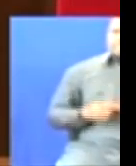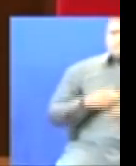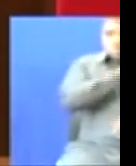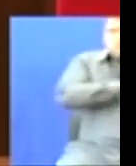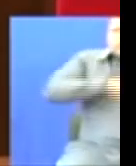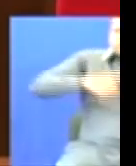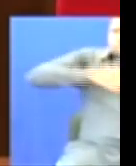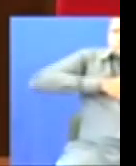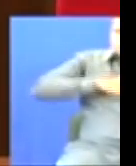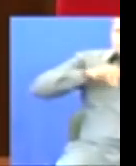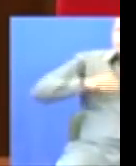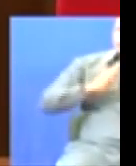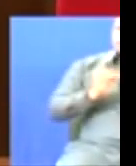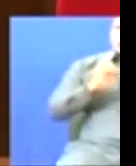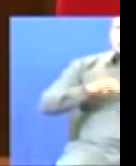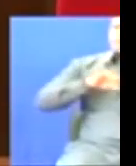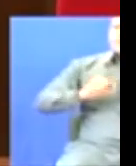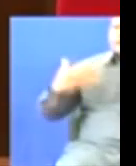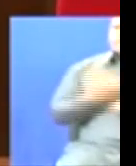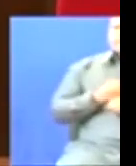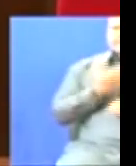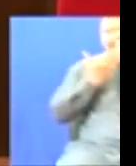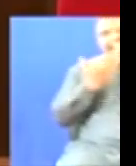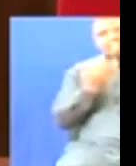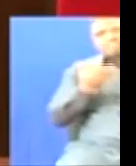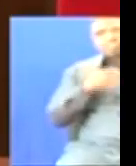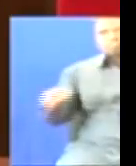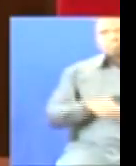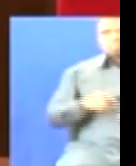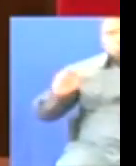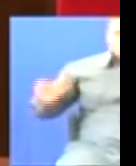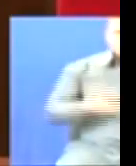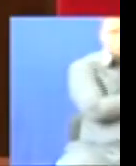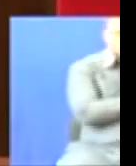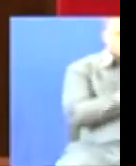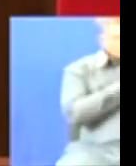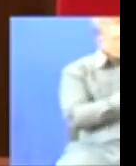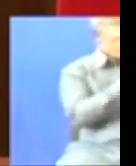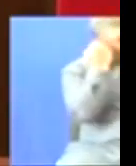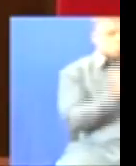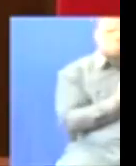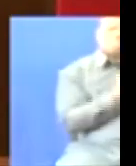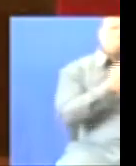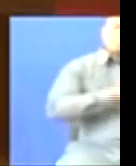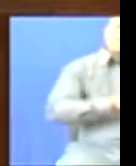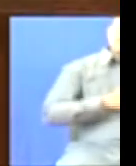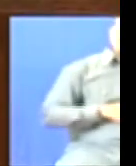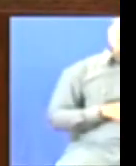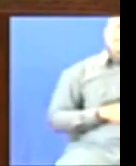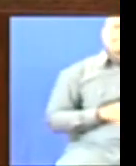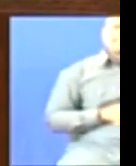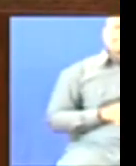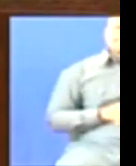wangu wa jimbo la Momba waweze kupata nafuu, waondokane na ugumu ambao unaendelea.